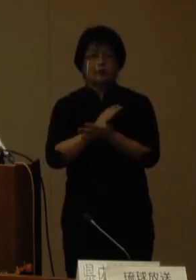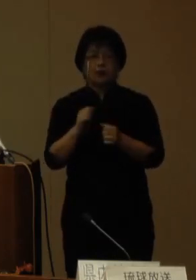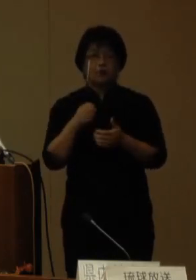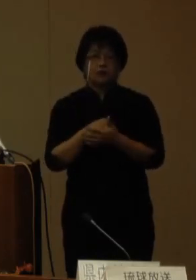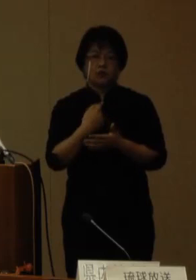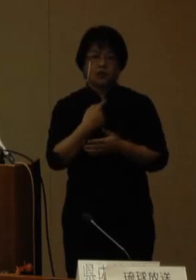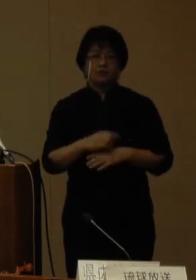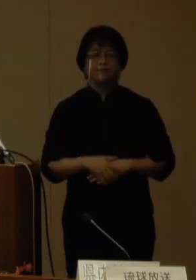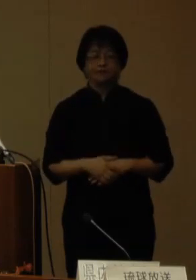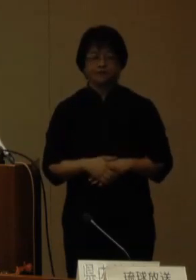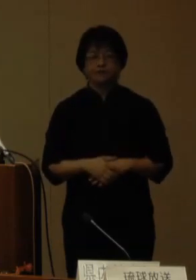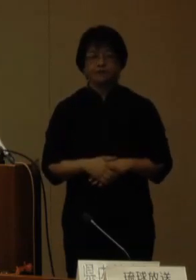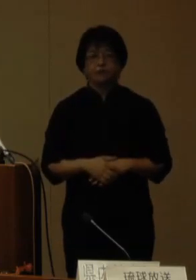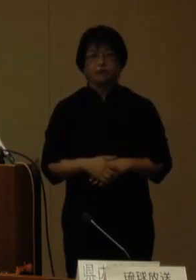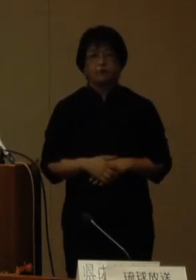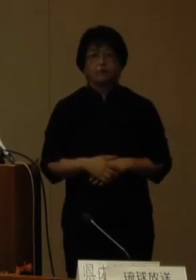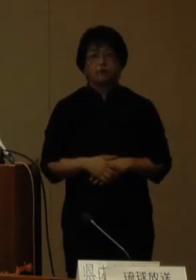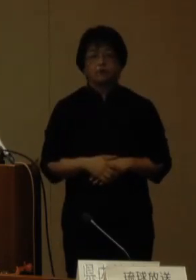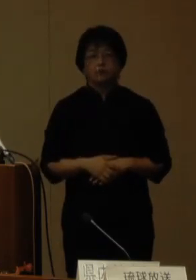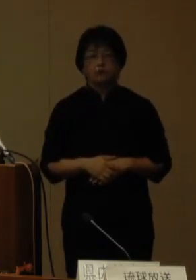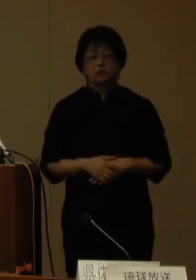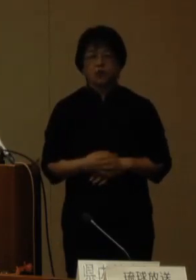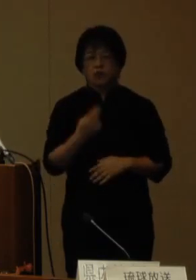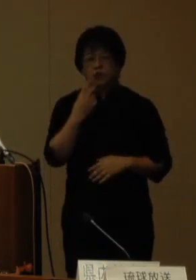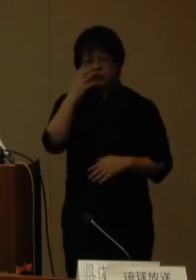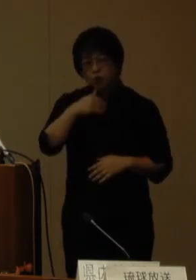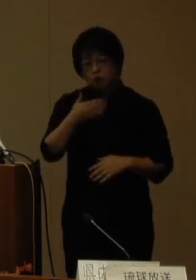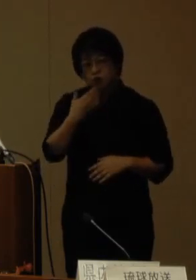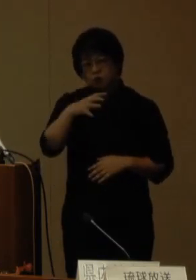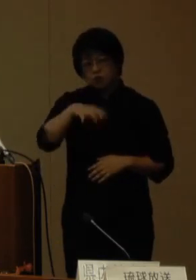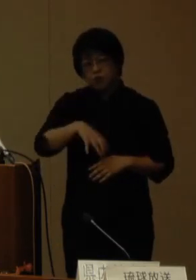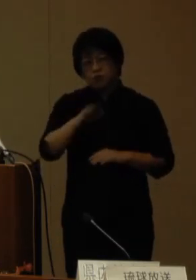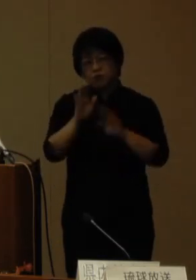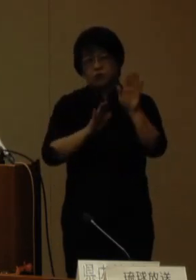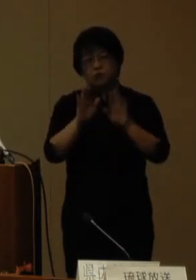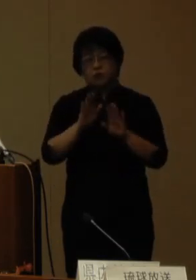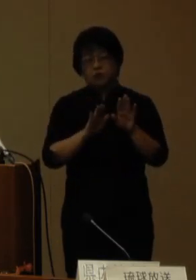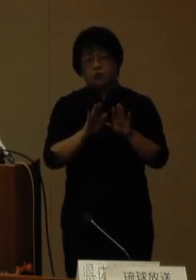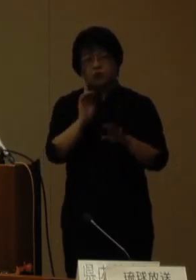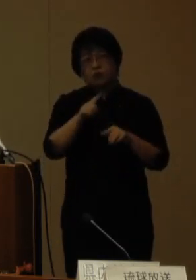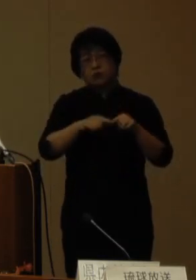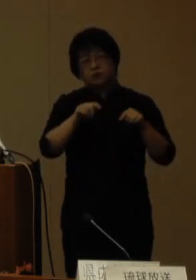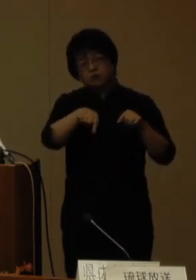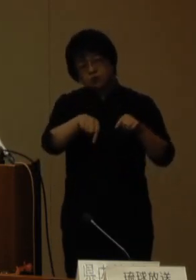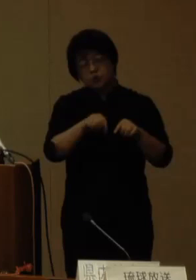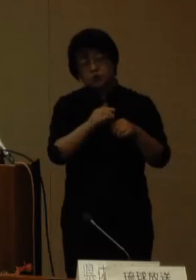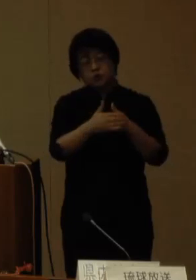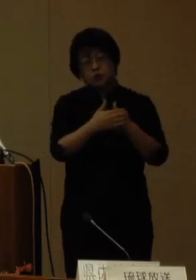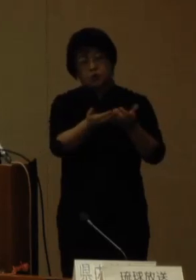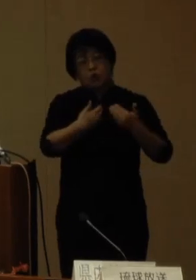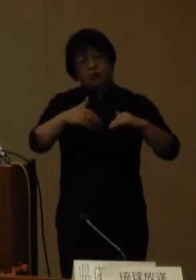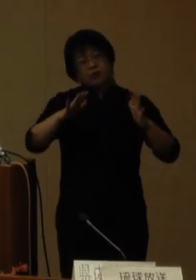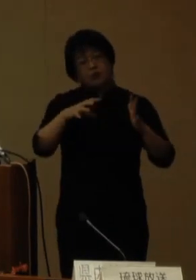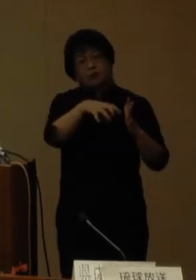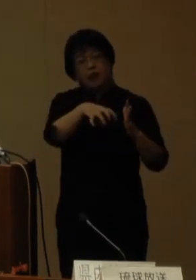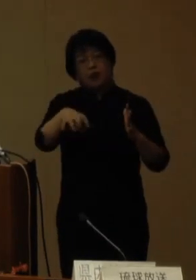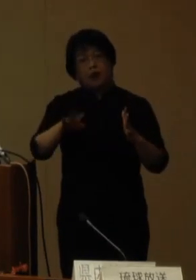。 すみません、飲食店の状況なんですけども、一部その要請に応じてない店舗があ